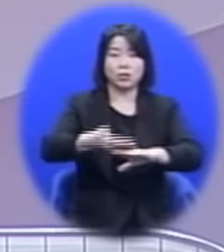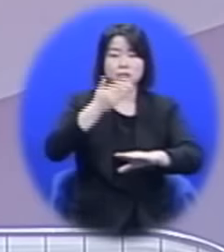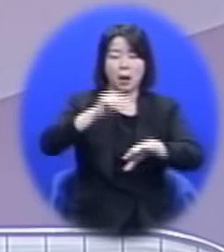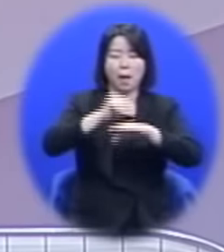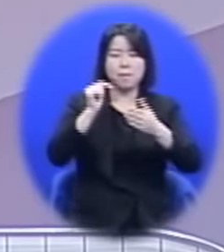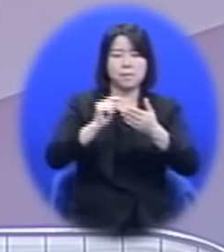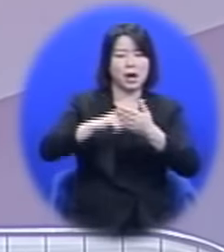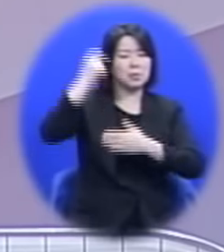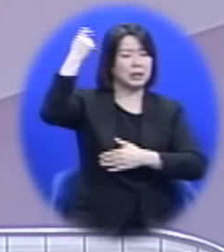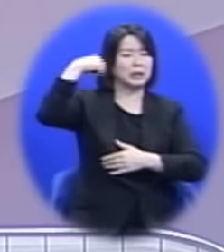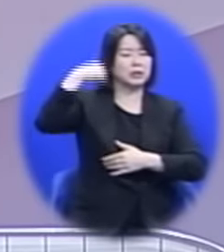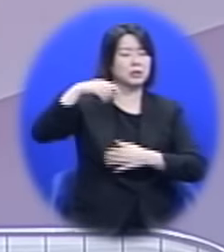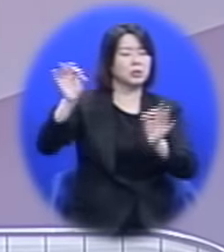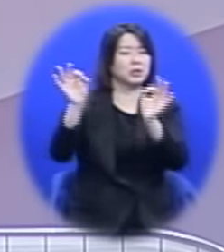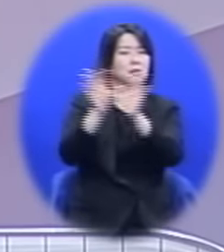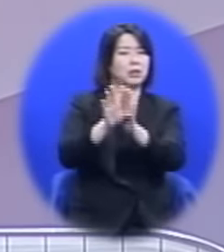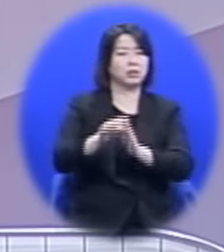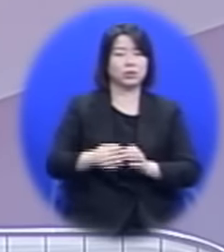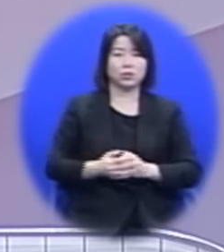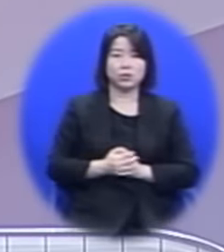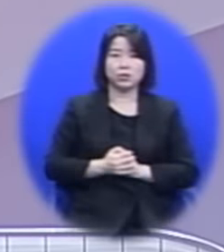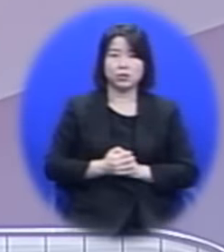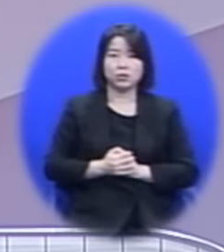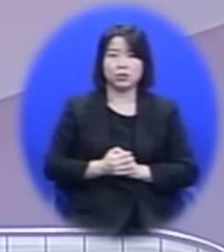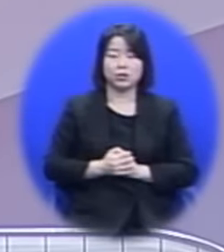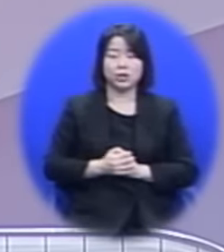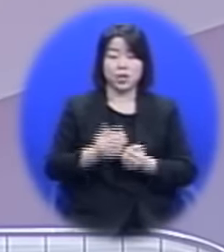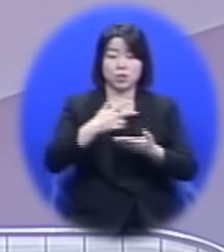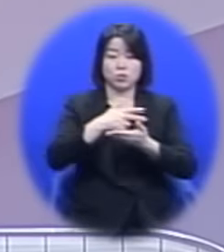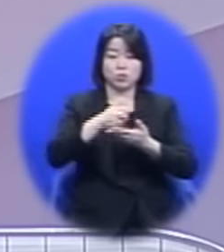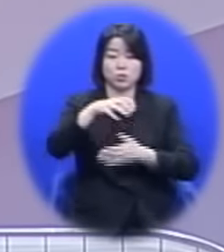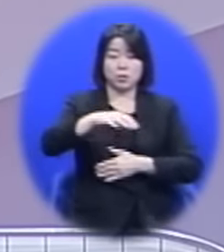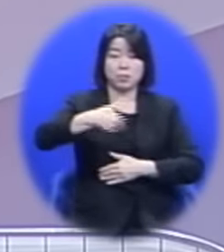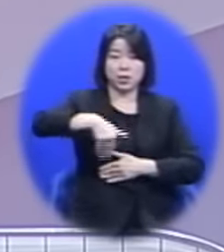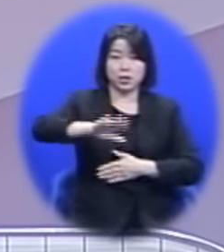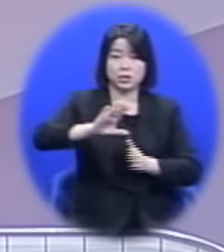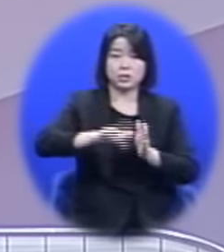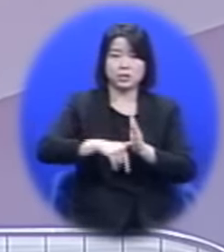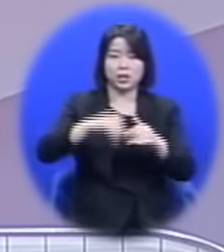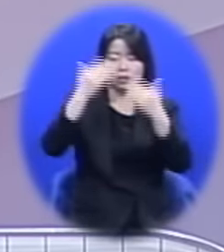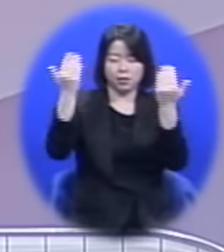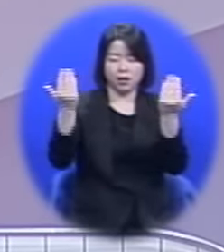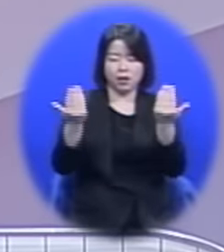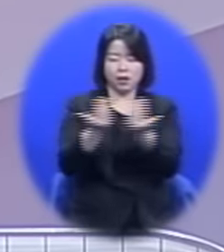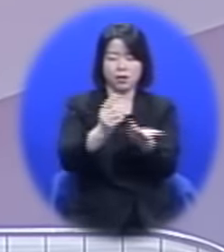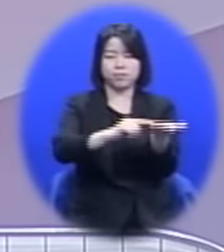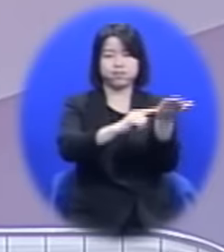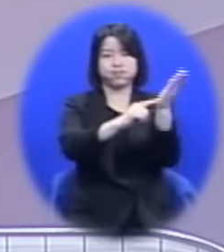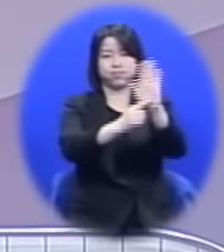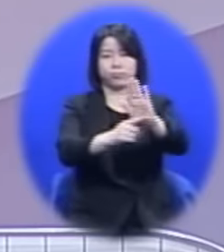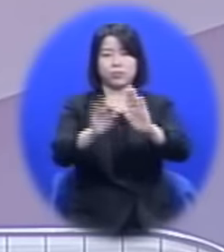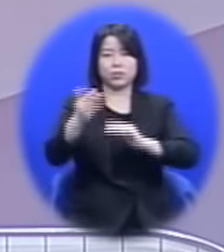감각이 없어져 버린 거예요. 주님 앞에 갔을 때야 비로소 다 드러나게 되는 거예요. 여러분,